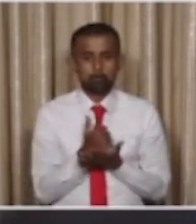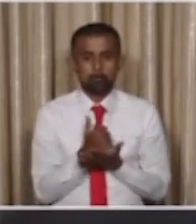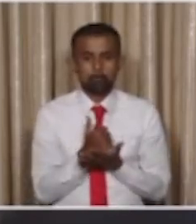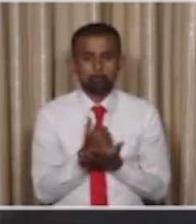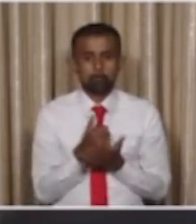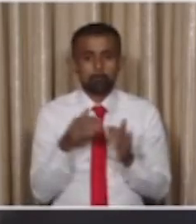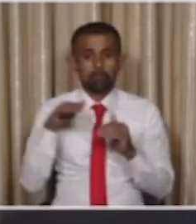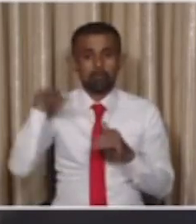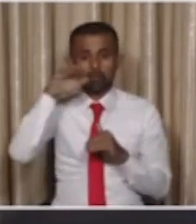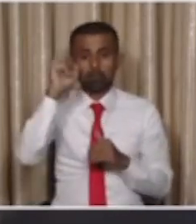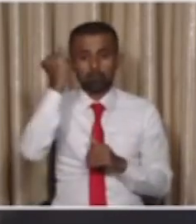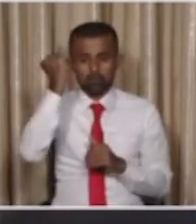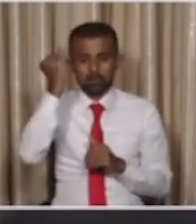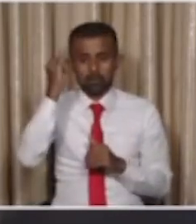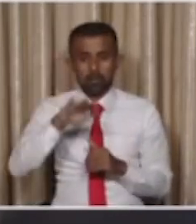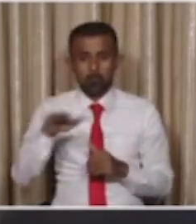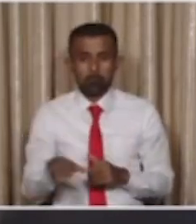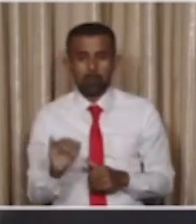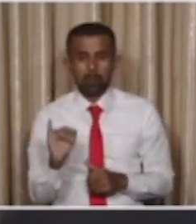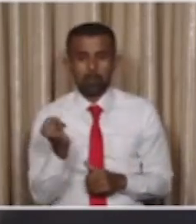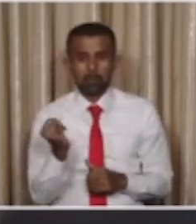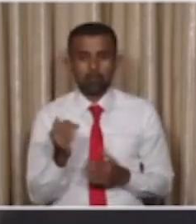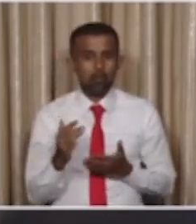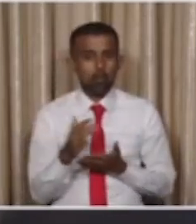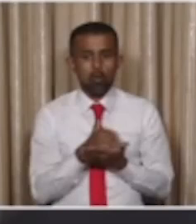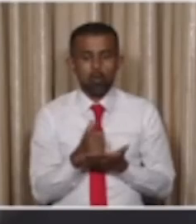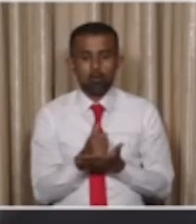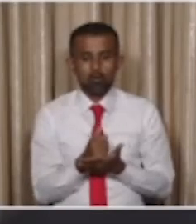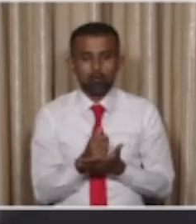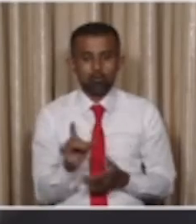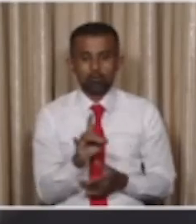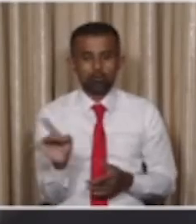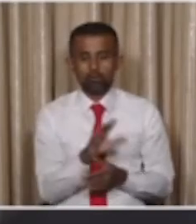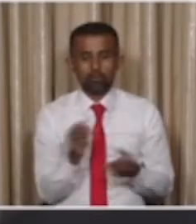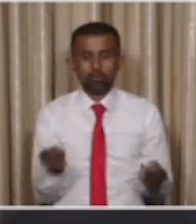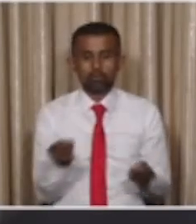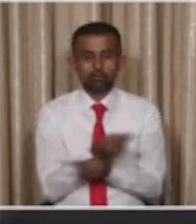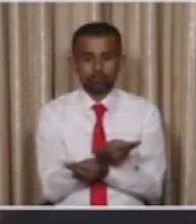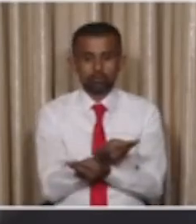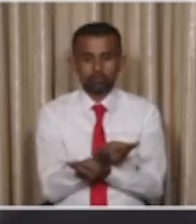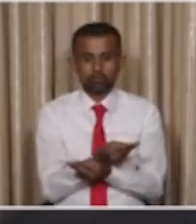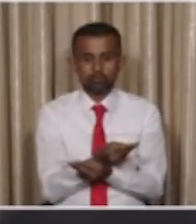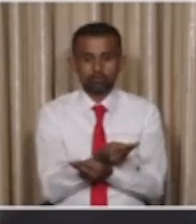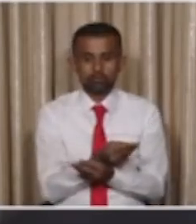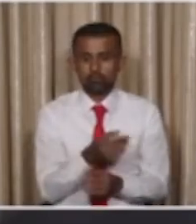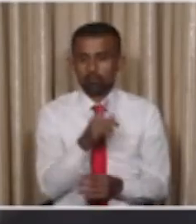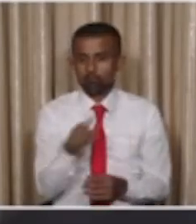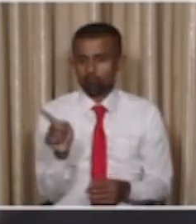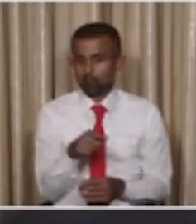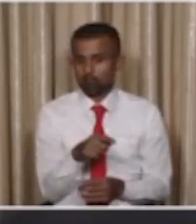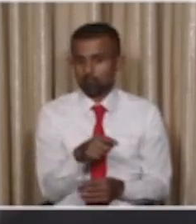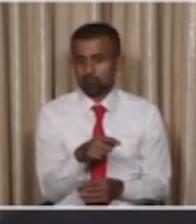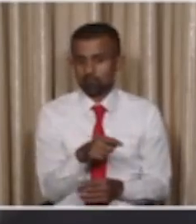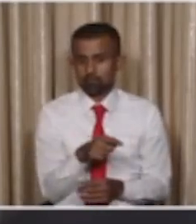ඉහළ නිලධාරීන් සහ පහළ නිලධාරීන් සියලුම දෙනා එක කලෙක්ටිව් ඇග්‍රීමෙන්ට් එකකට මේ කරපු දේ වැරදි කියලා.